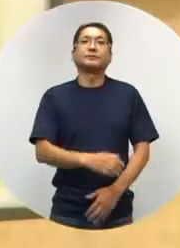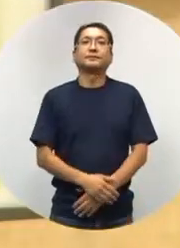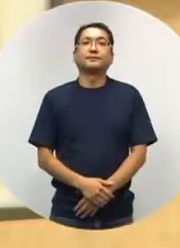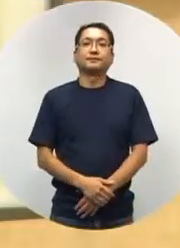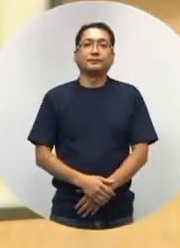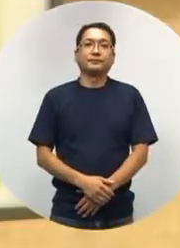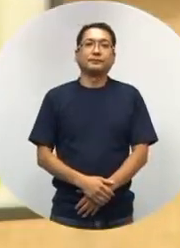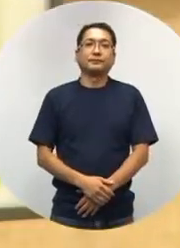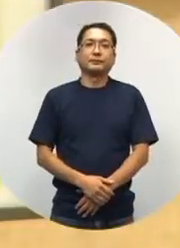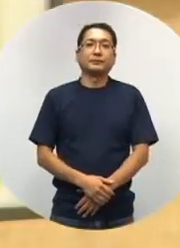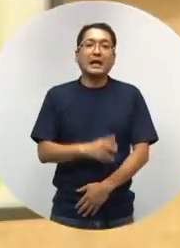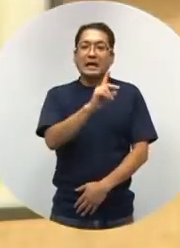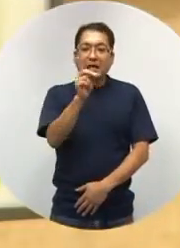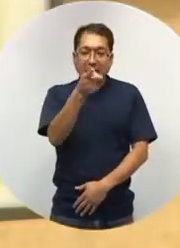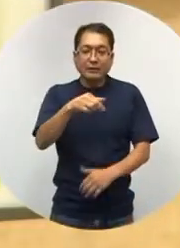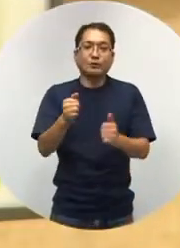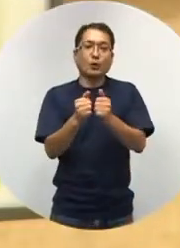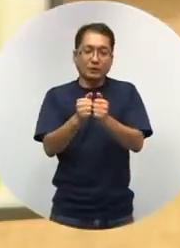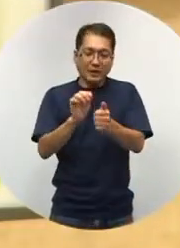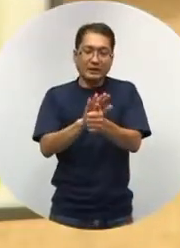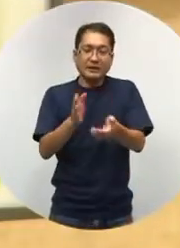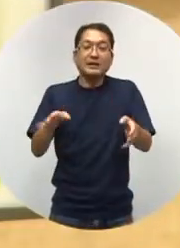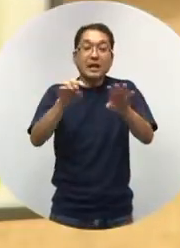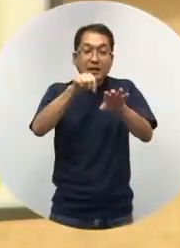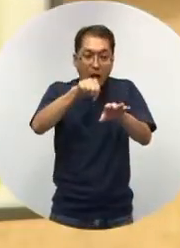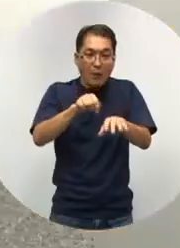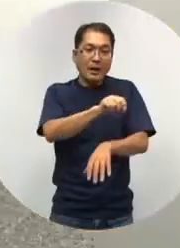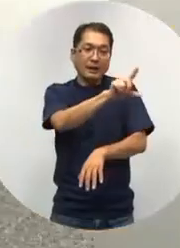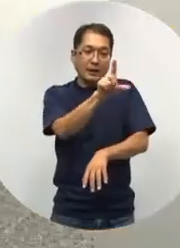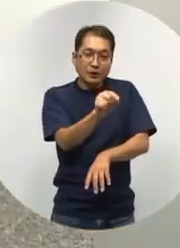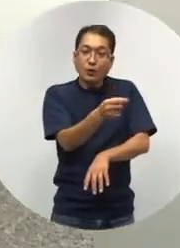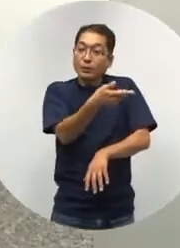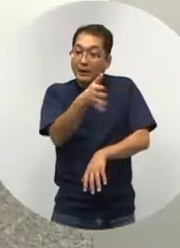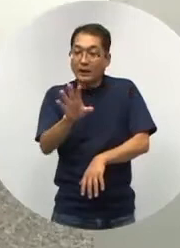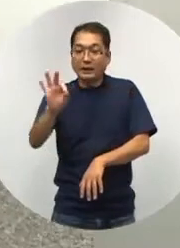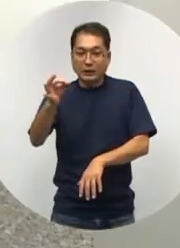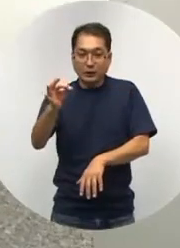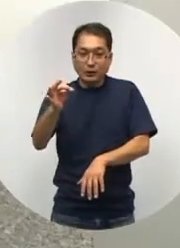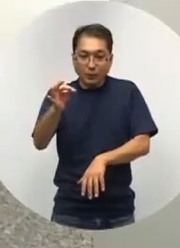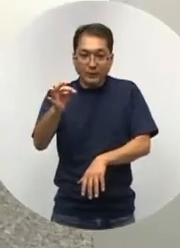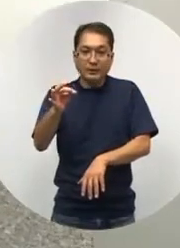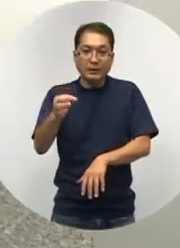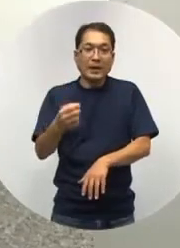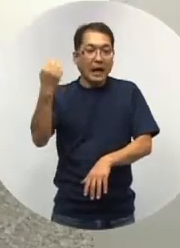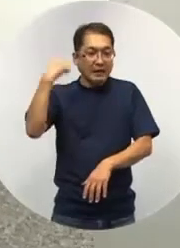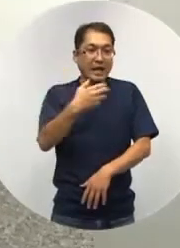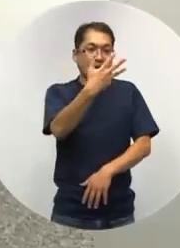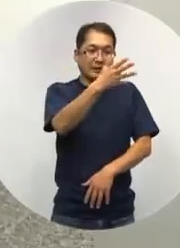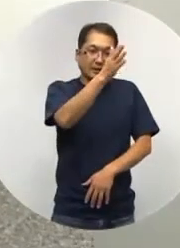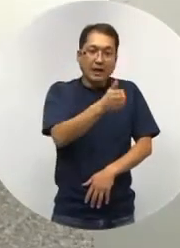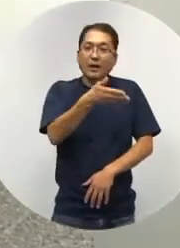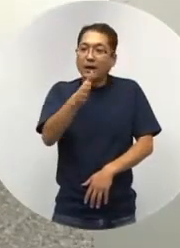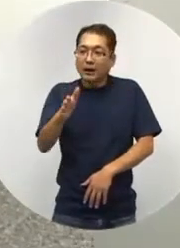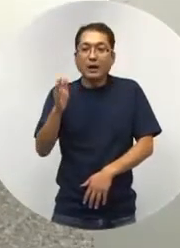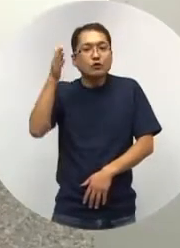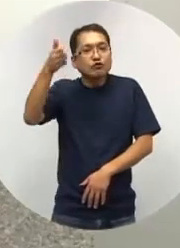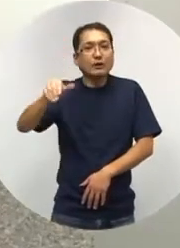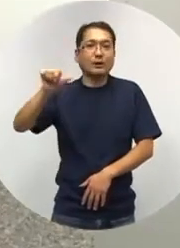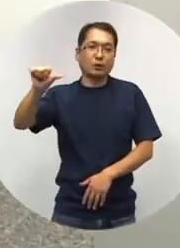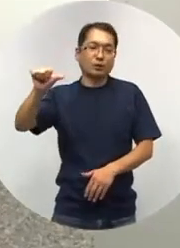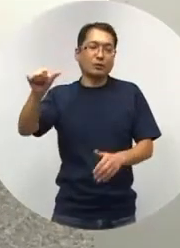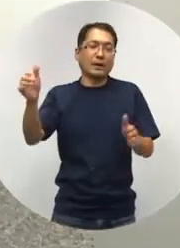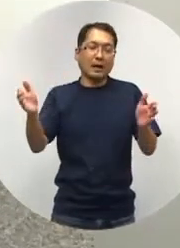がん相談支援センターは、月曜日から金曜日の平日、8時30分から夕方5時ま